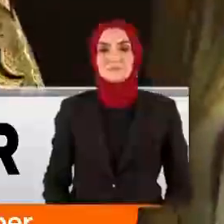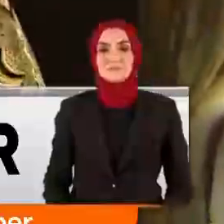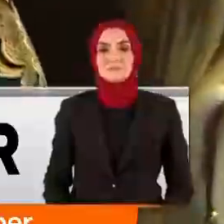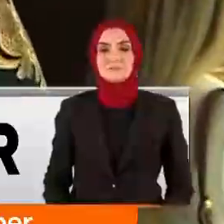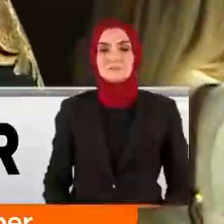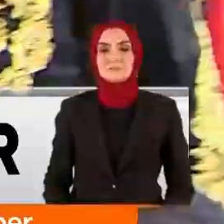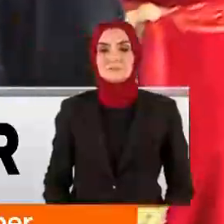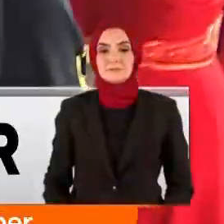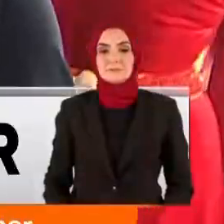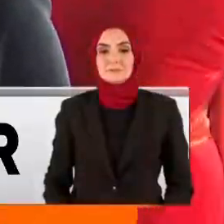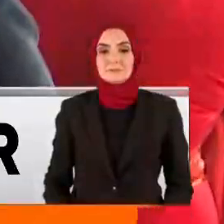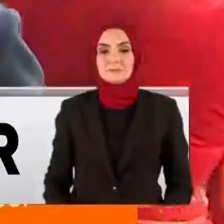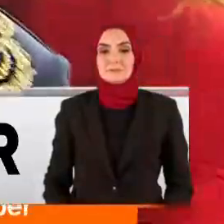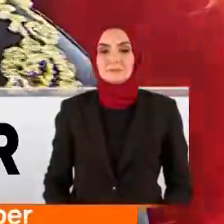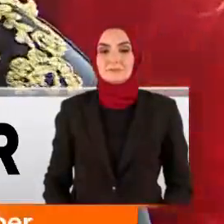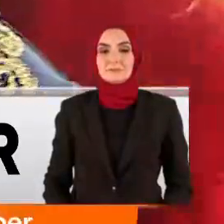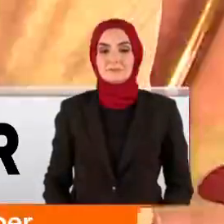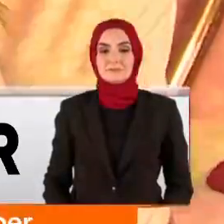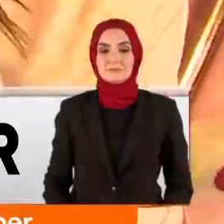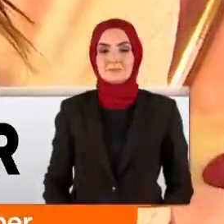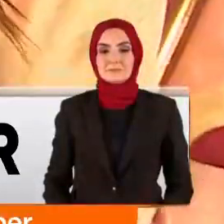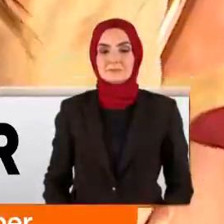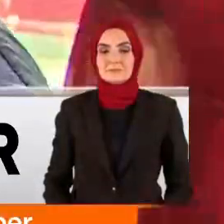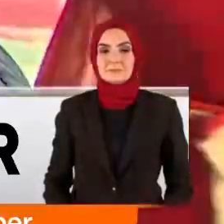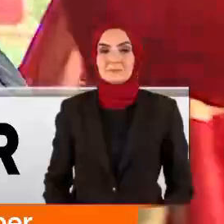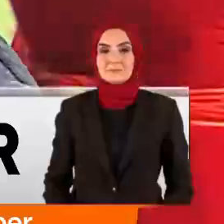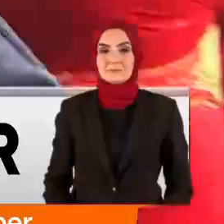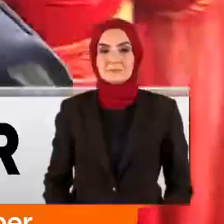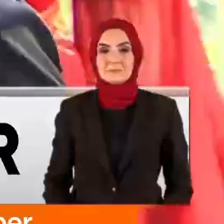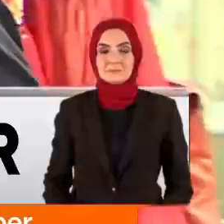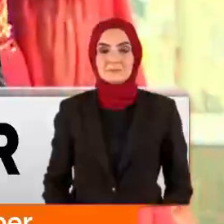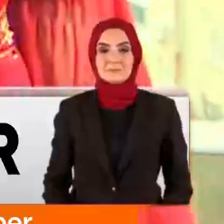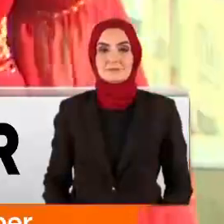From Bangladesh. Merhaba İstanbul. Tacikistan.